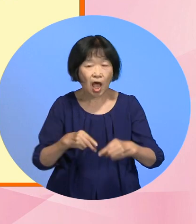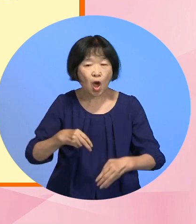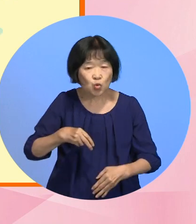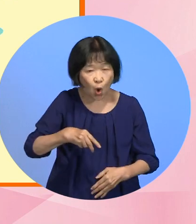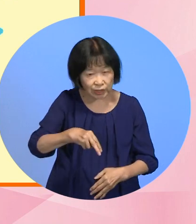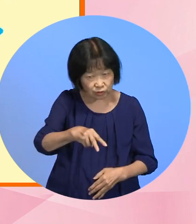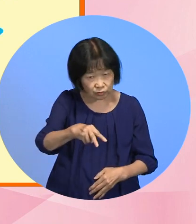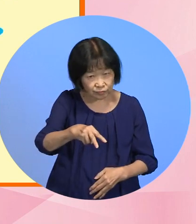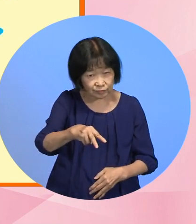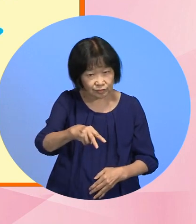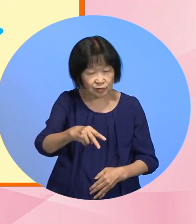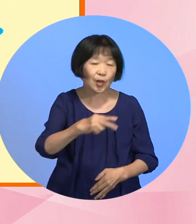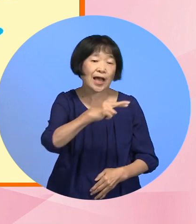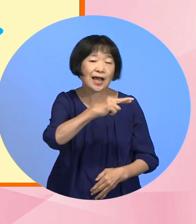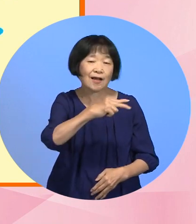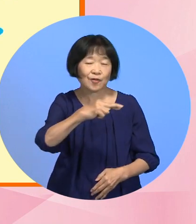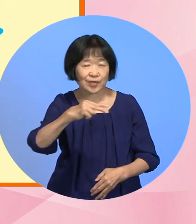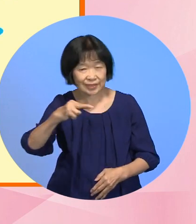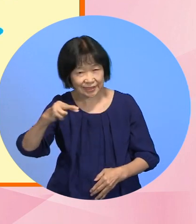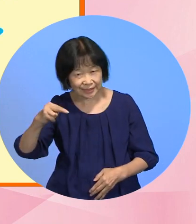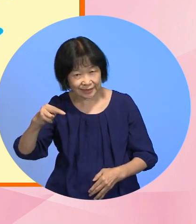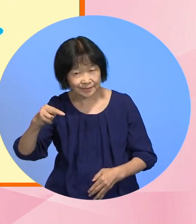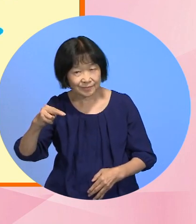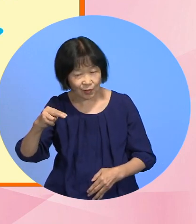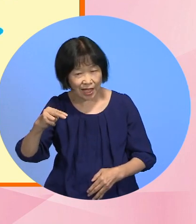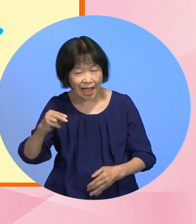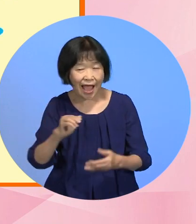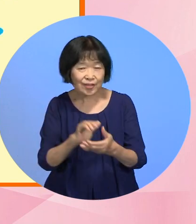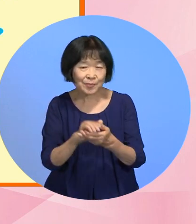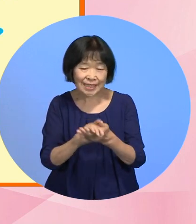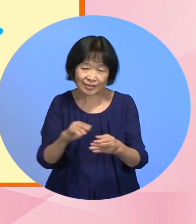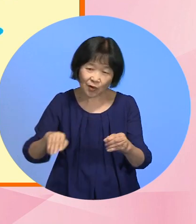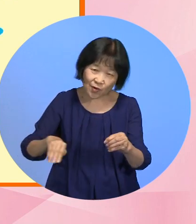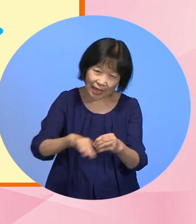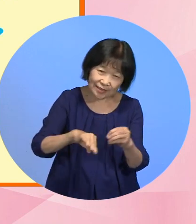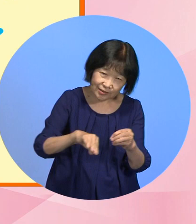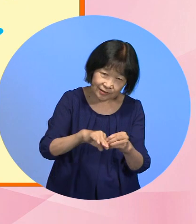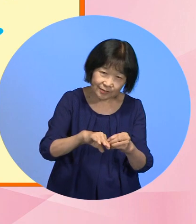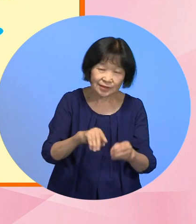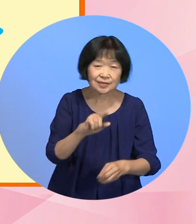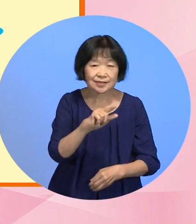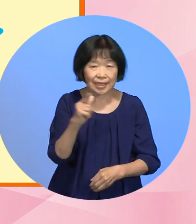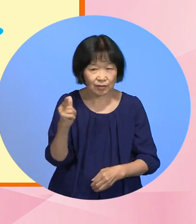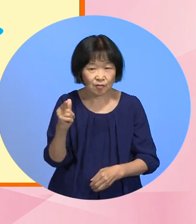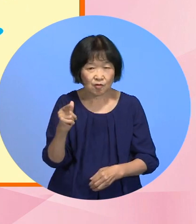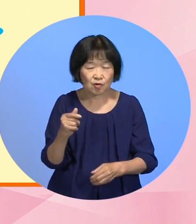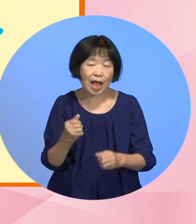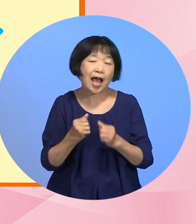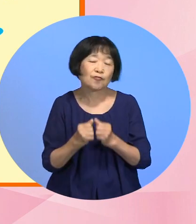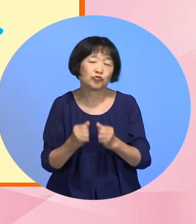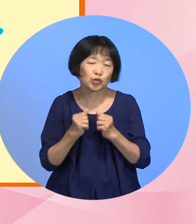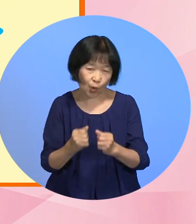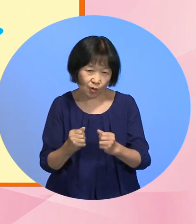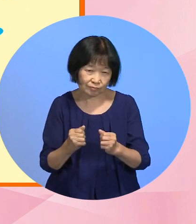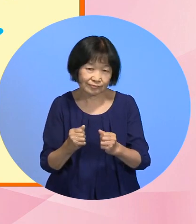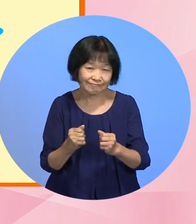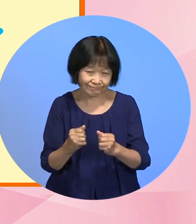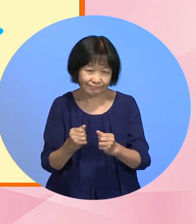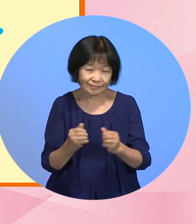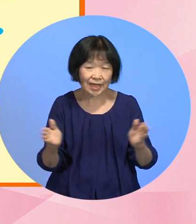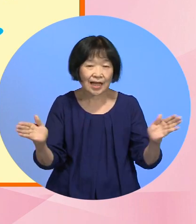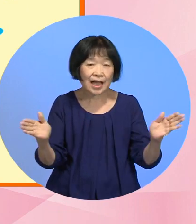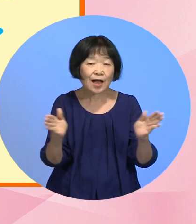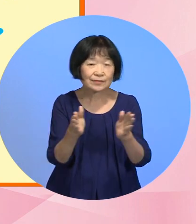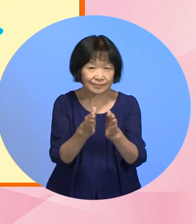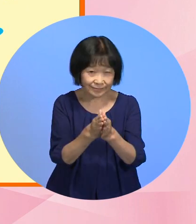ングをされたり、泳ぎに行ったりお友達と卓球をしたりとかいうところは、いわゆる運動と言います。でその